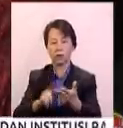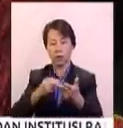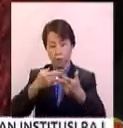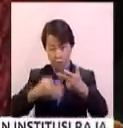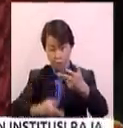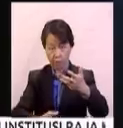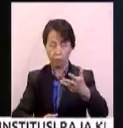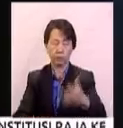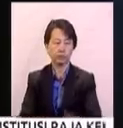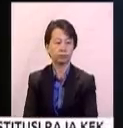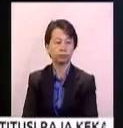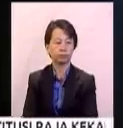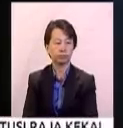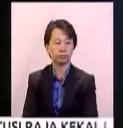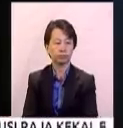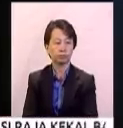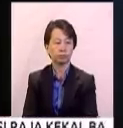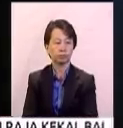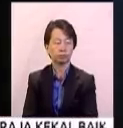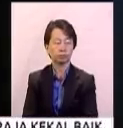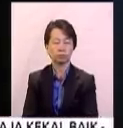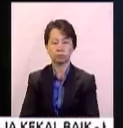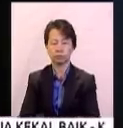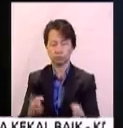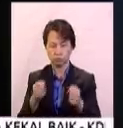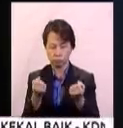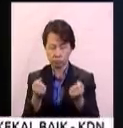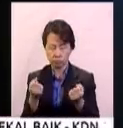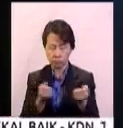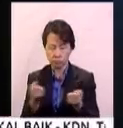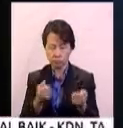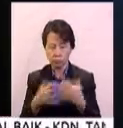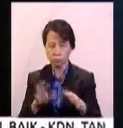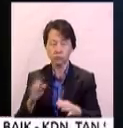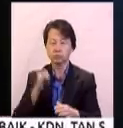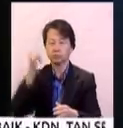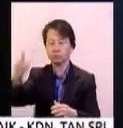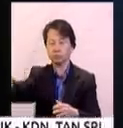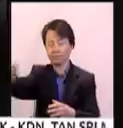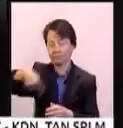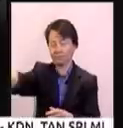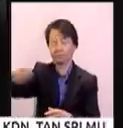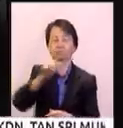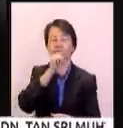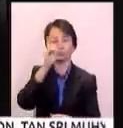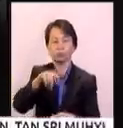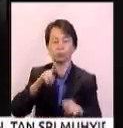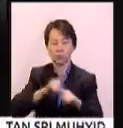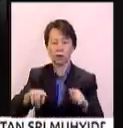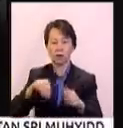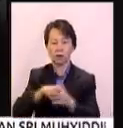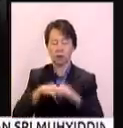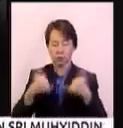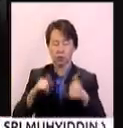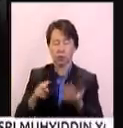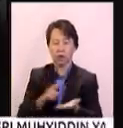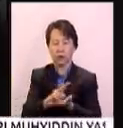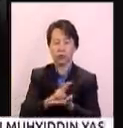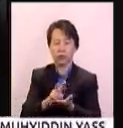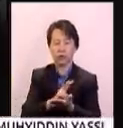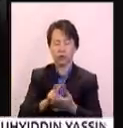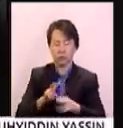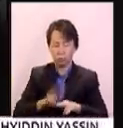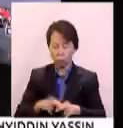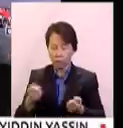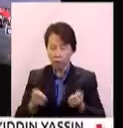sebagainya. Tambah beliau lagi, sukan pemotoran bukanlah hanya perlu beraksi di litar, namun beraksi di permainan video juga